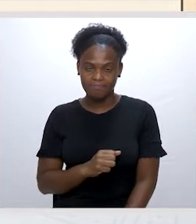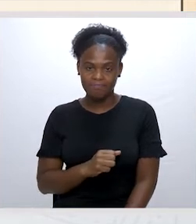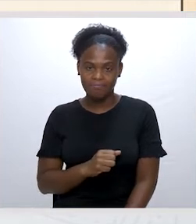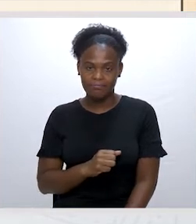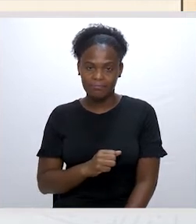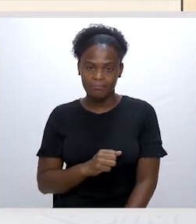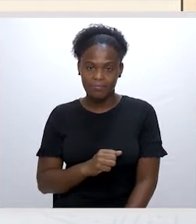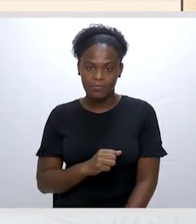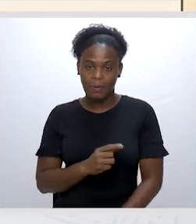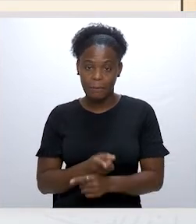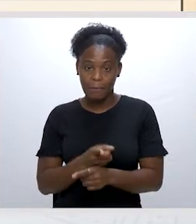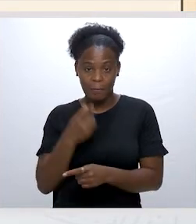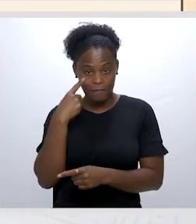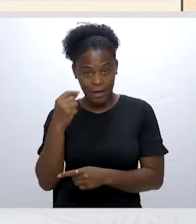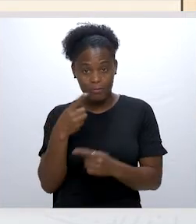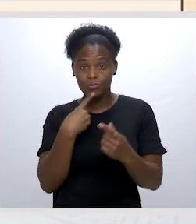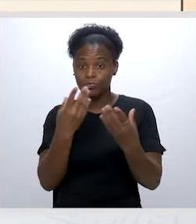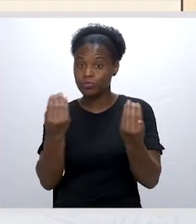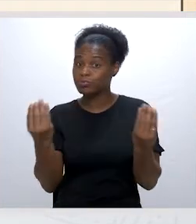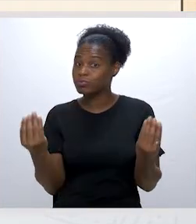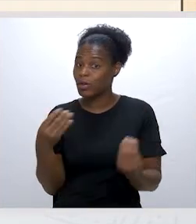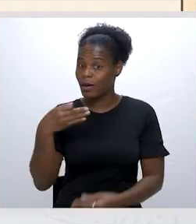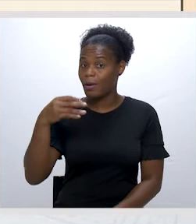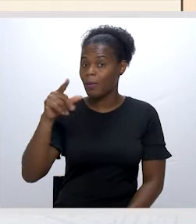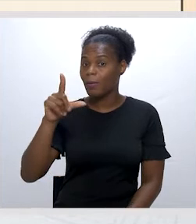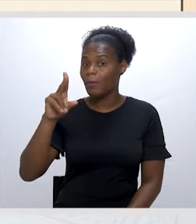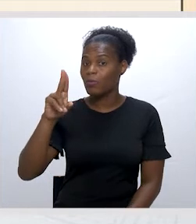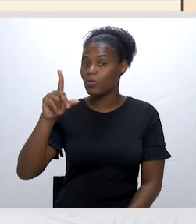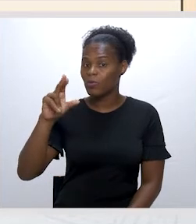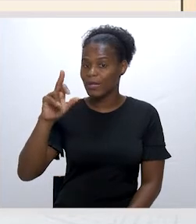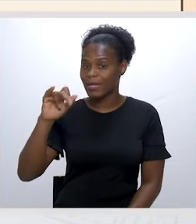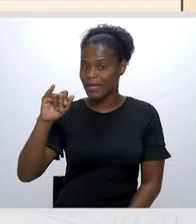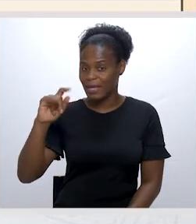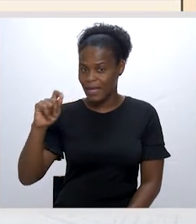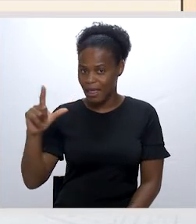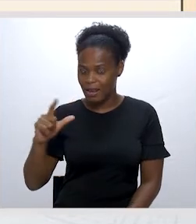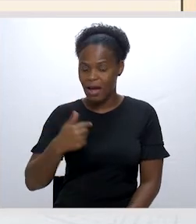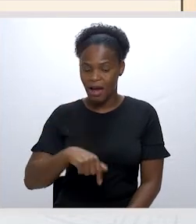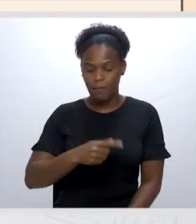Dans le même verbe, au pluriel, on a nous sommes,